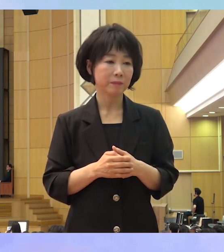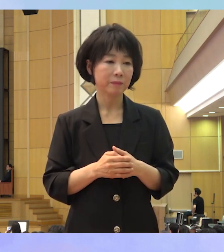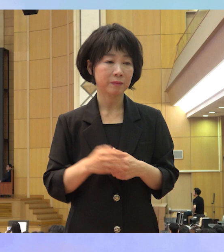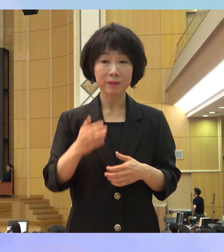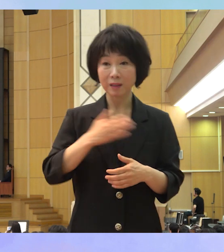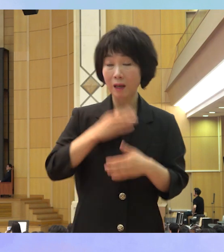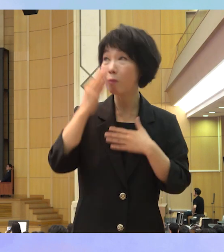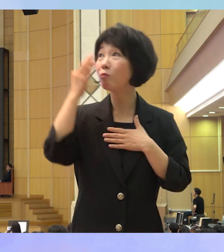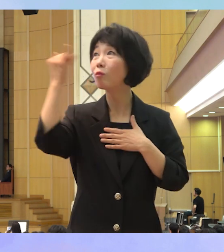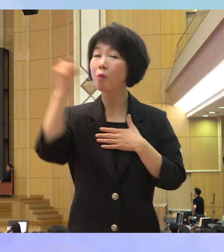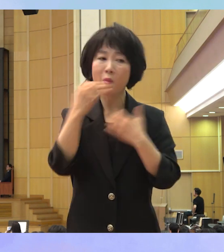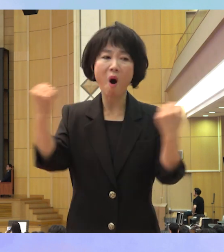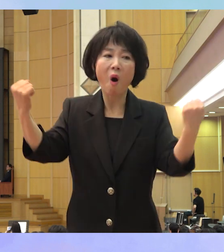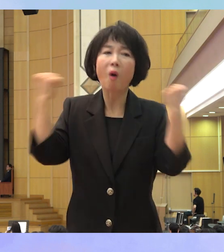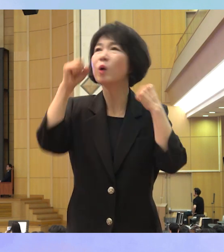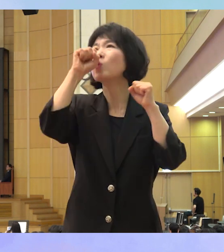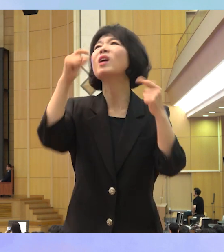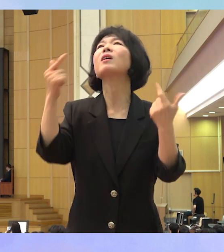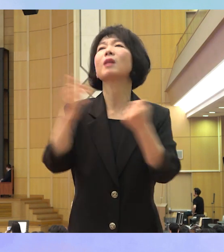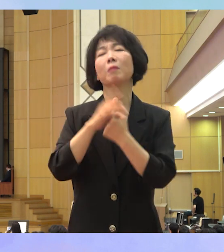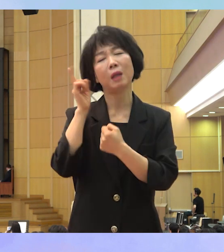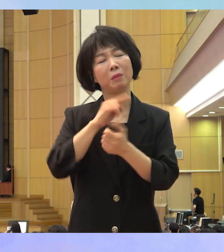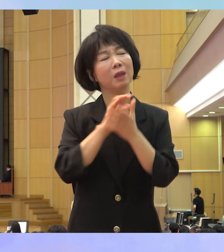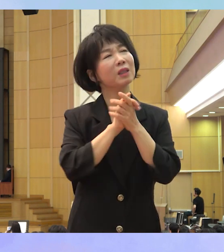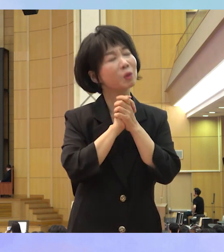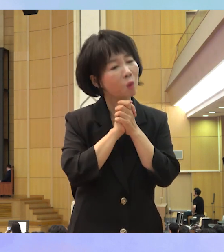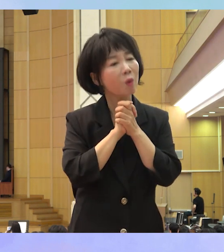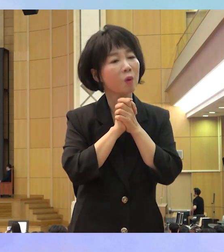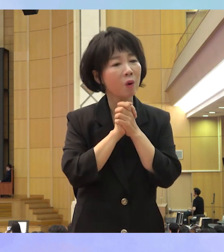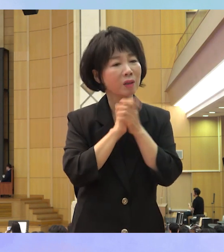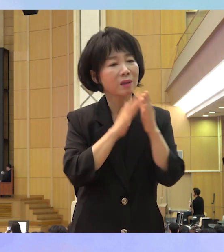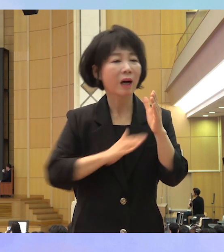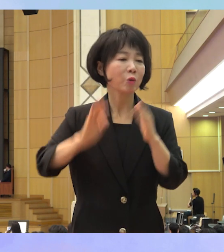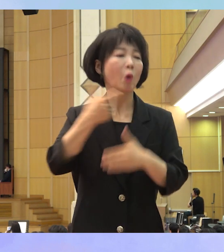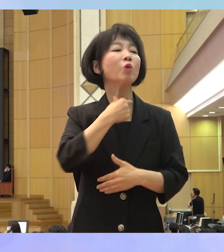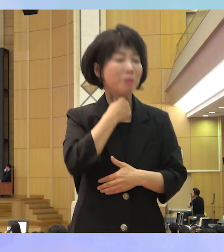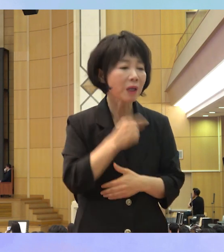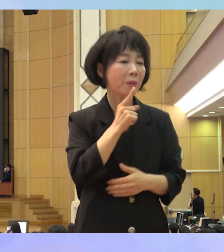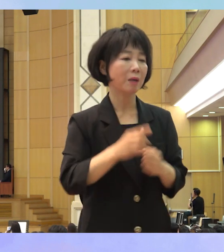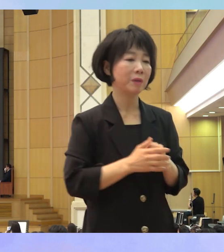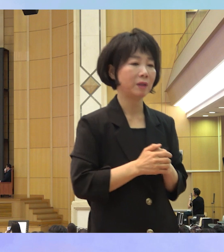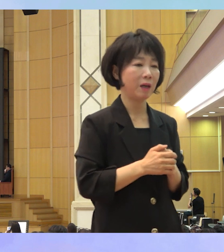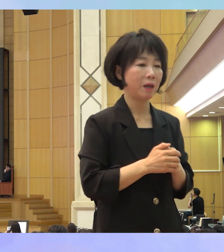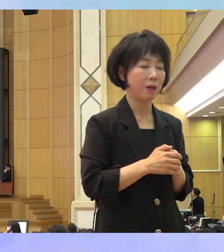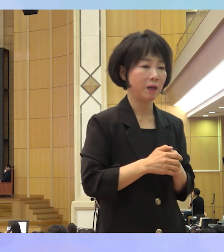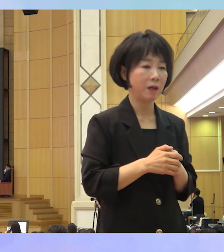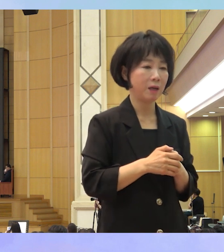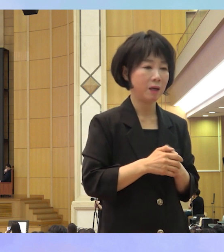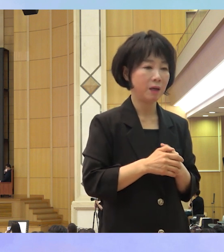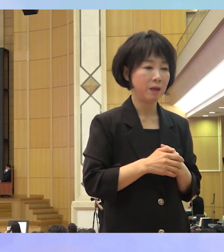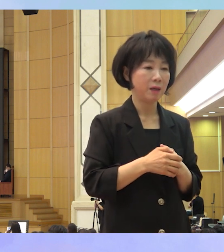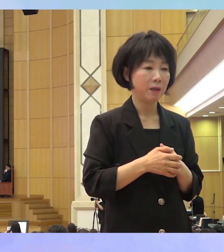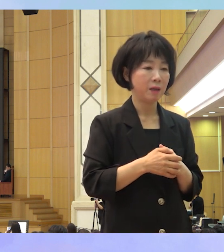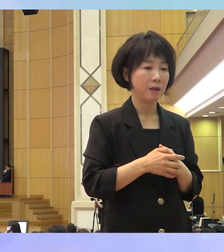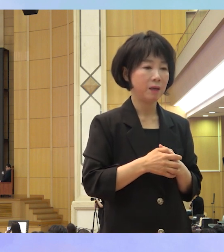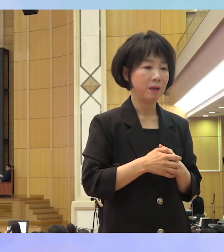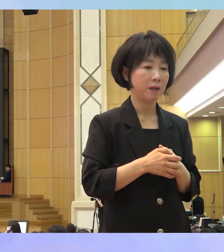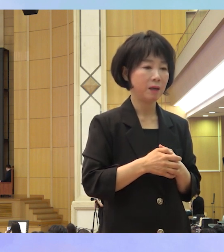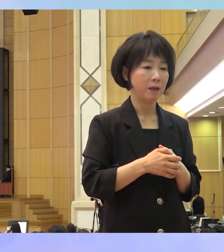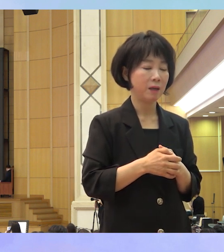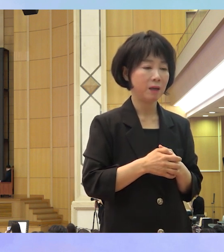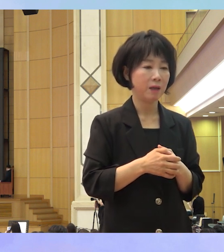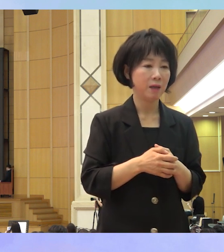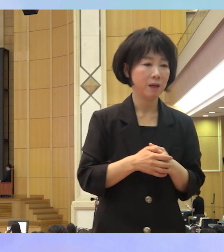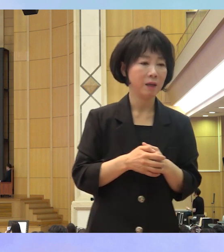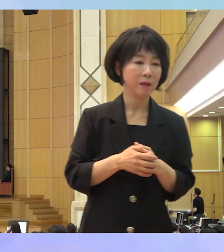하지. 그래서 항상 기도하는 그 가정, 예배드리는 가정, 내가 바라는 건 딱 그거예요. 오늘의 앞날을